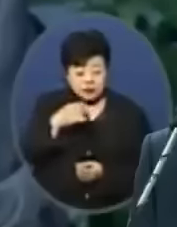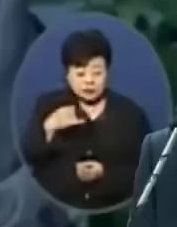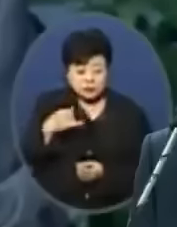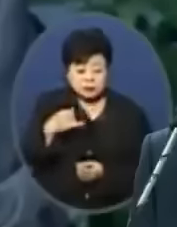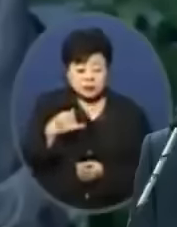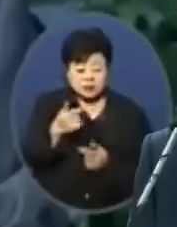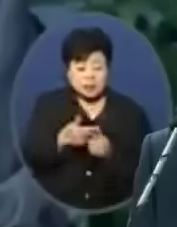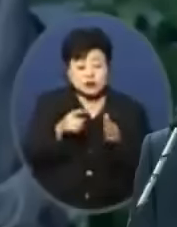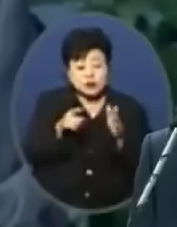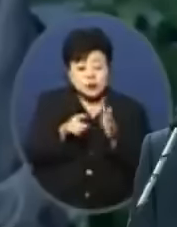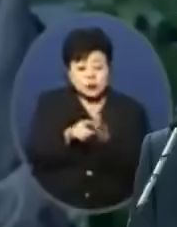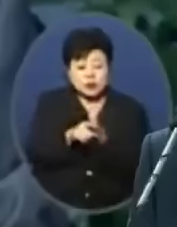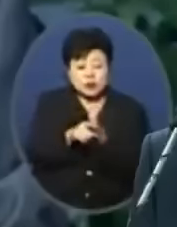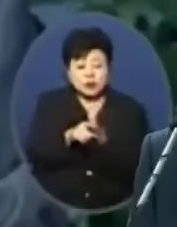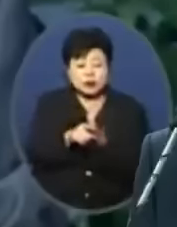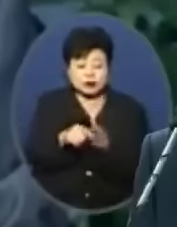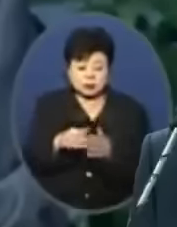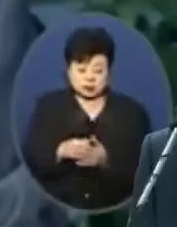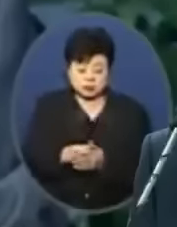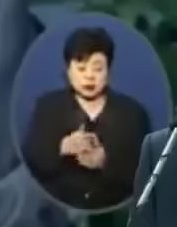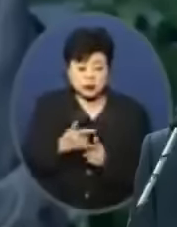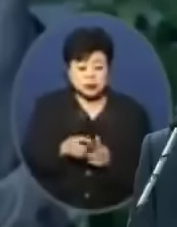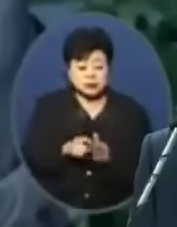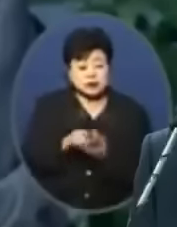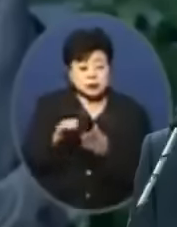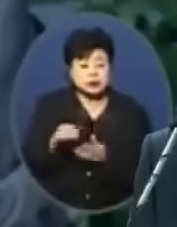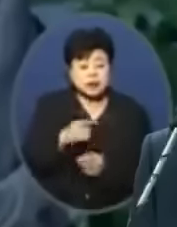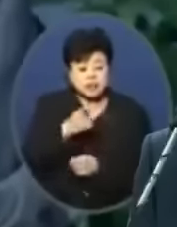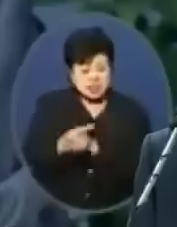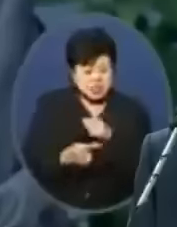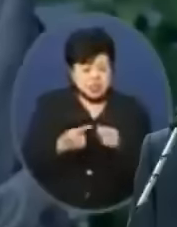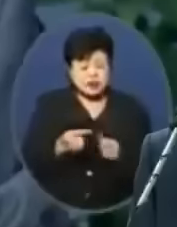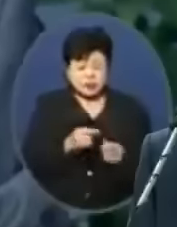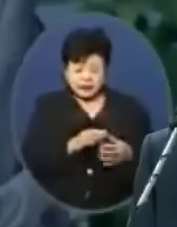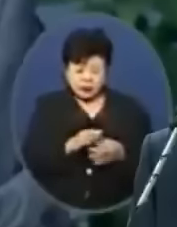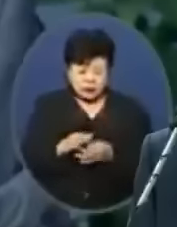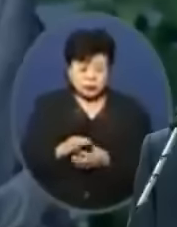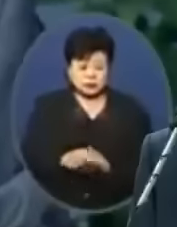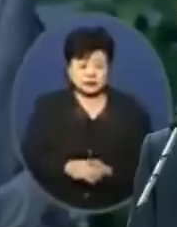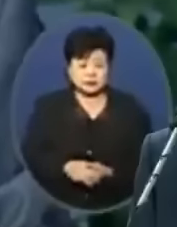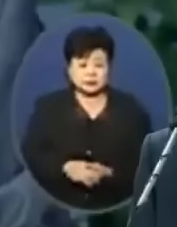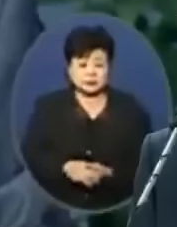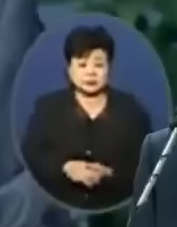다 예수를 깊이 믿었는데 예수 믿고 난 다음에 1년 내에